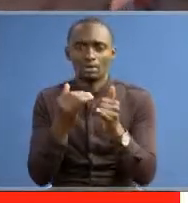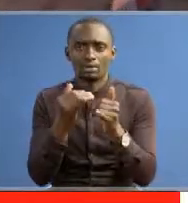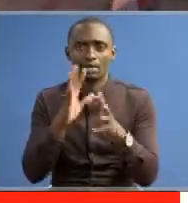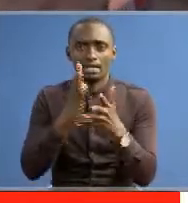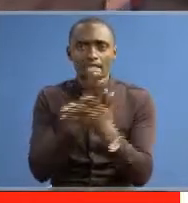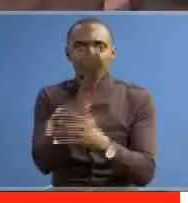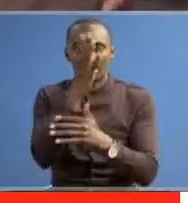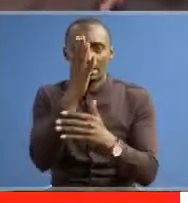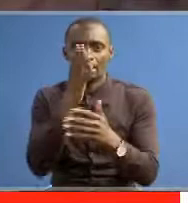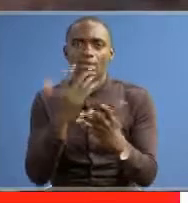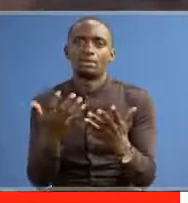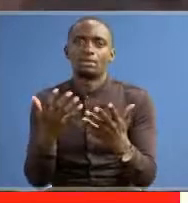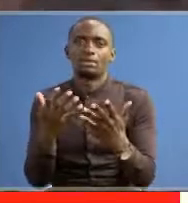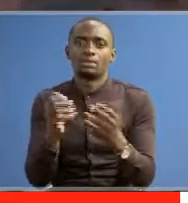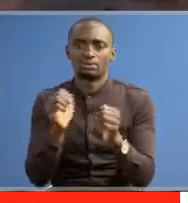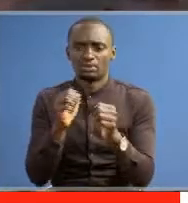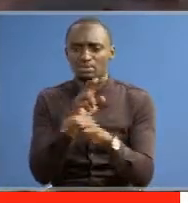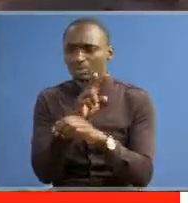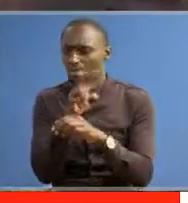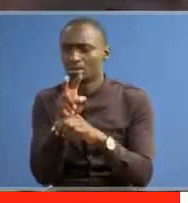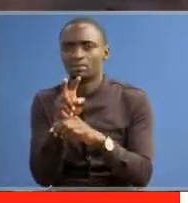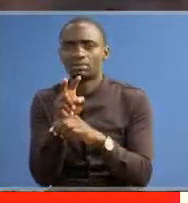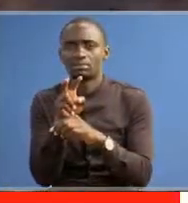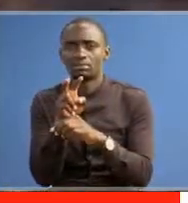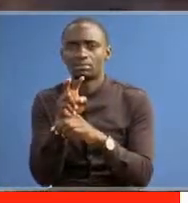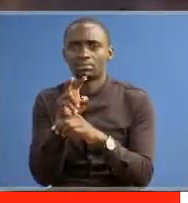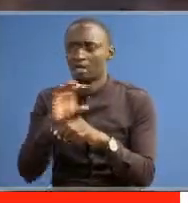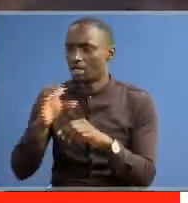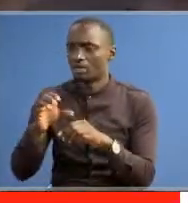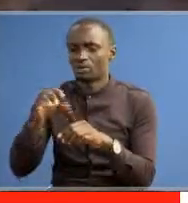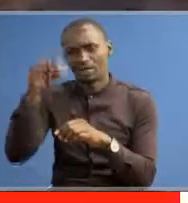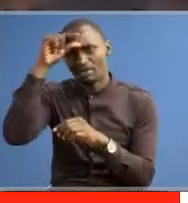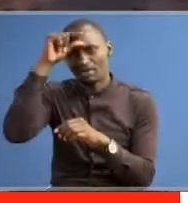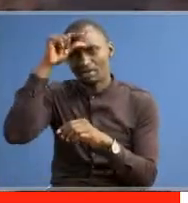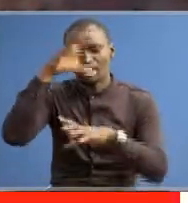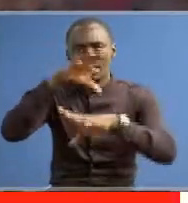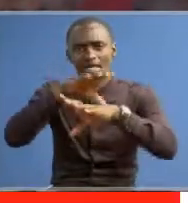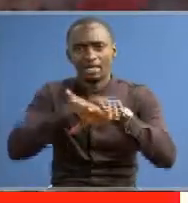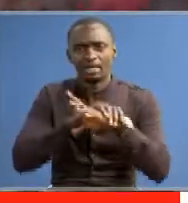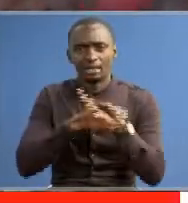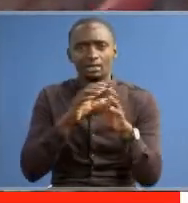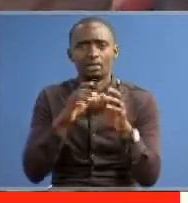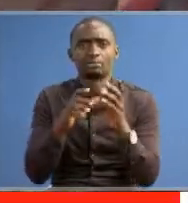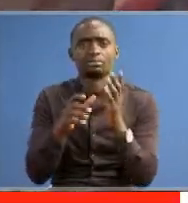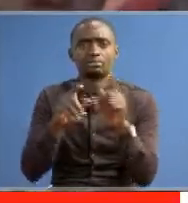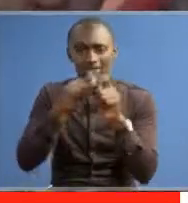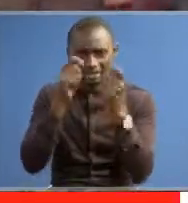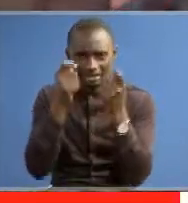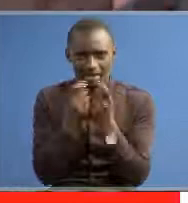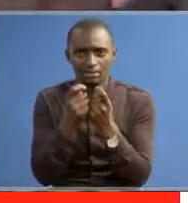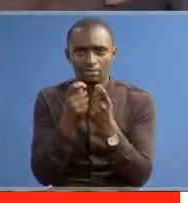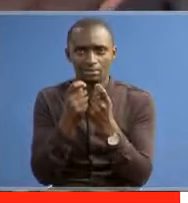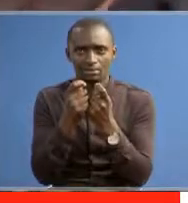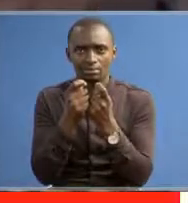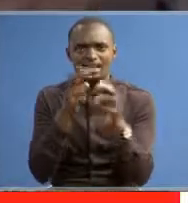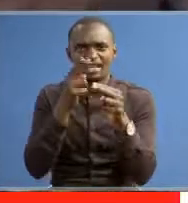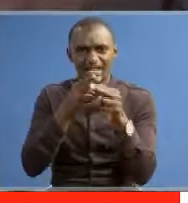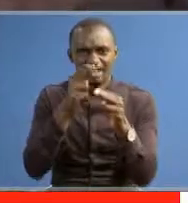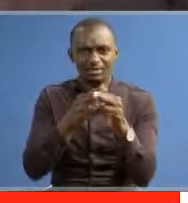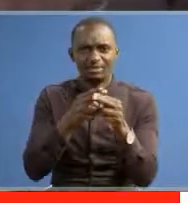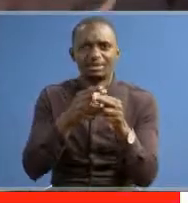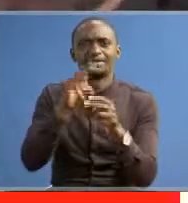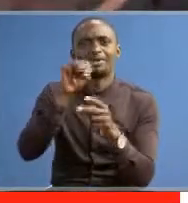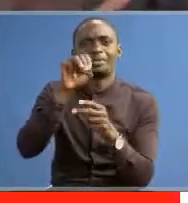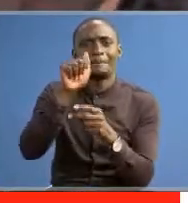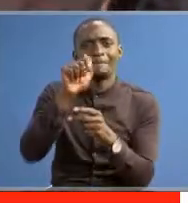na sisi tutauliza serikali ya county itengeze timu ambayo tutaita Makueni One, composed of best